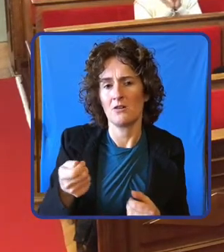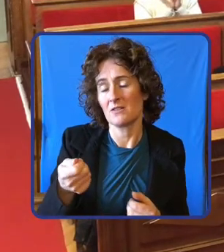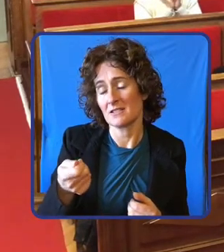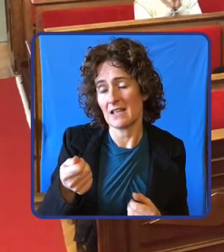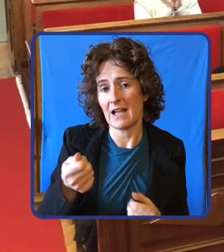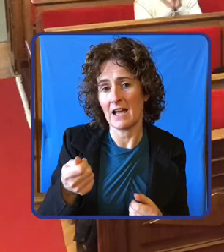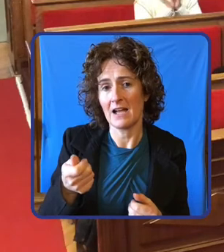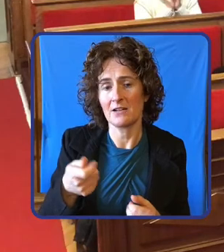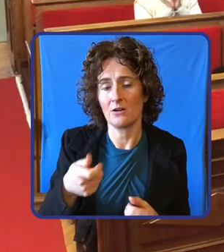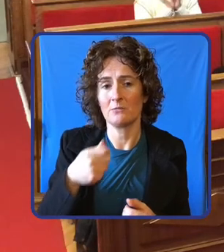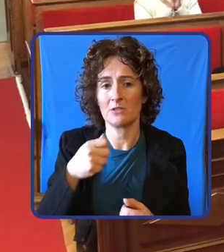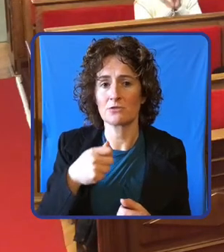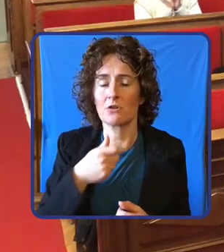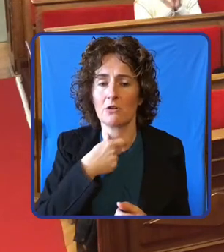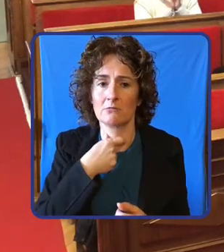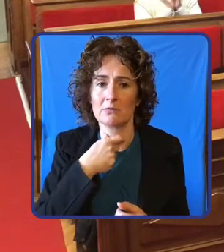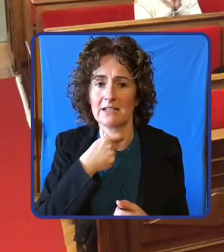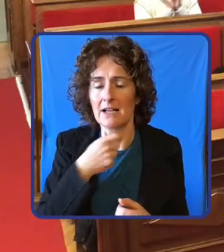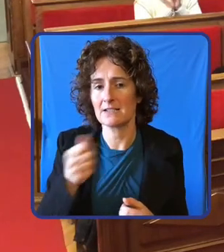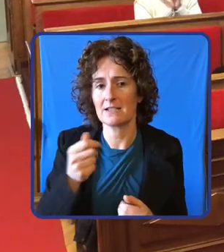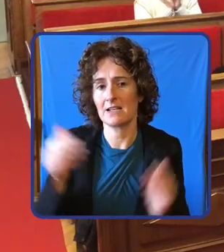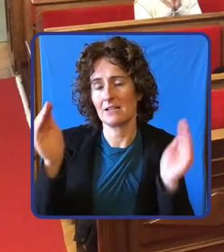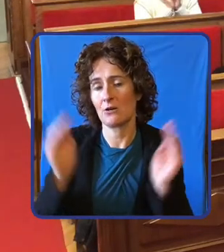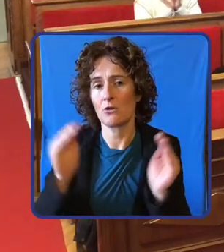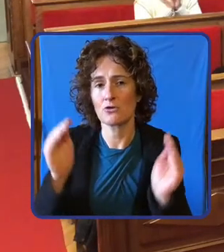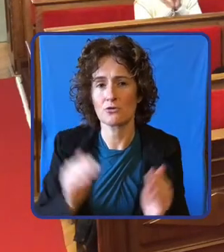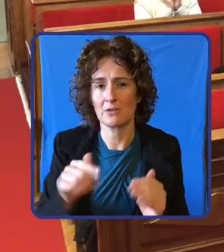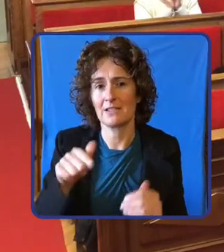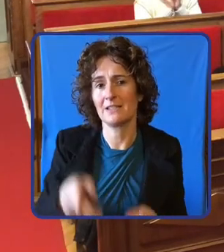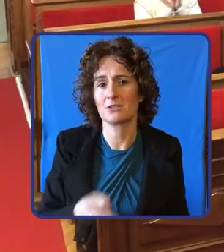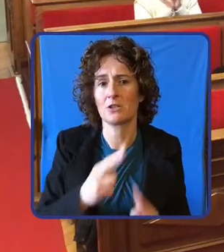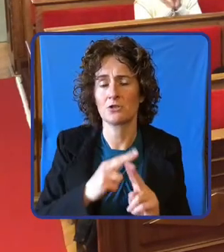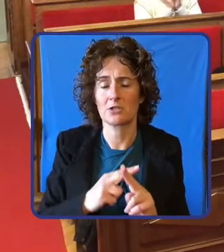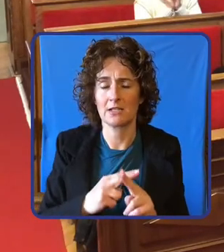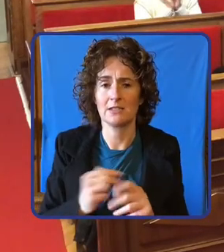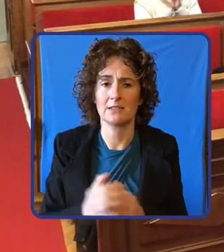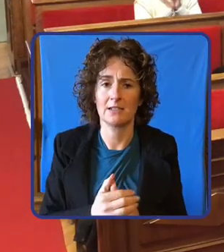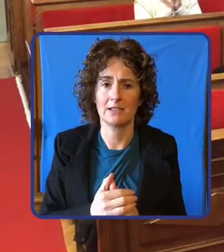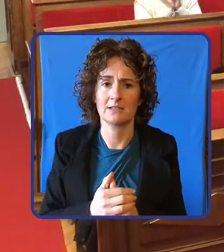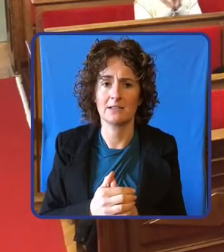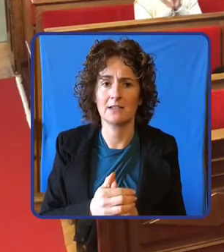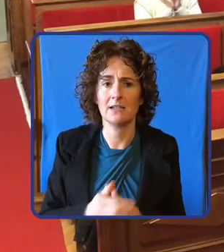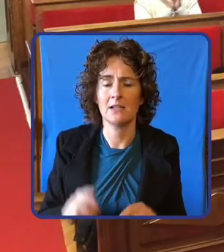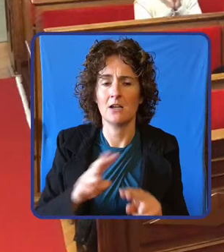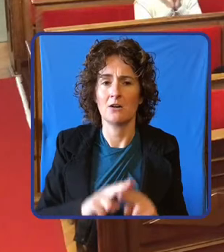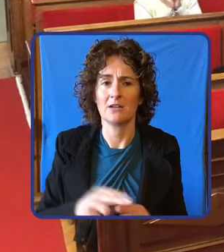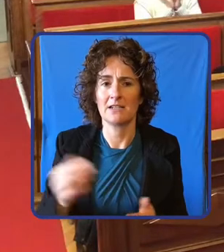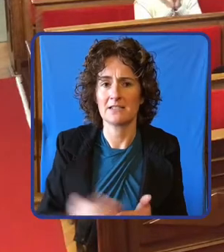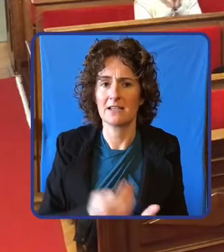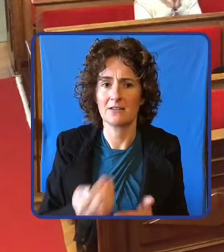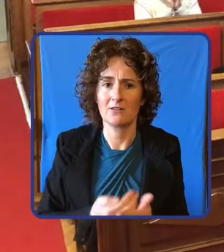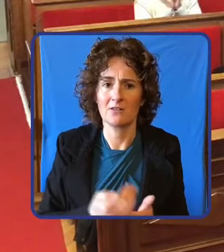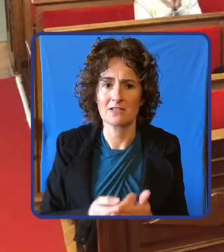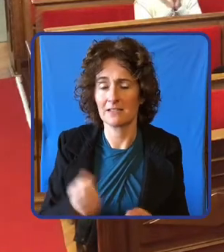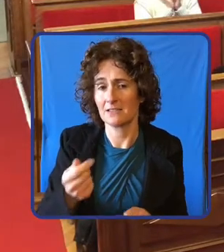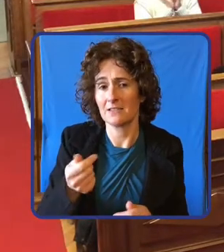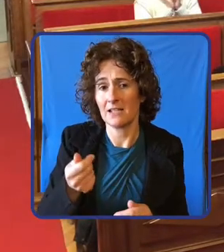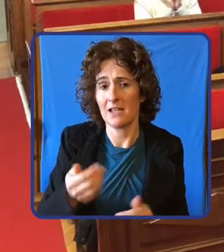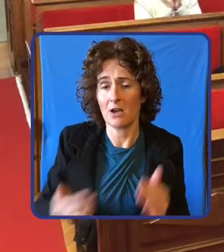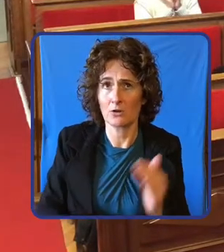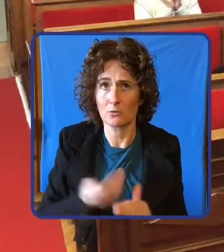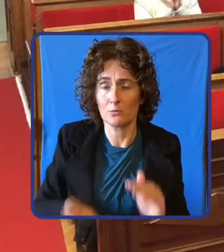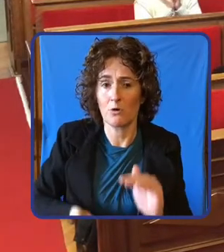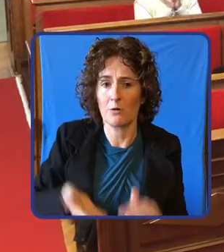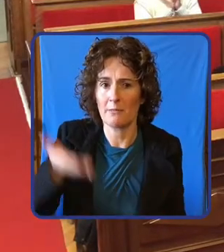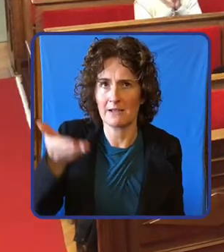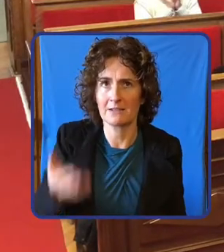enyhébb tél miatt kevesebb a fogyasztás, de sajnos ezeket a pozitív hatásokat ellensúlyozza, hogy a rendszerhasználati díjak újból megemelésre kerültek. Ez tavaly